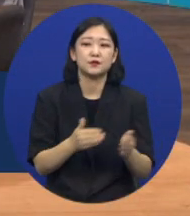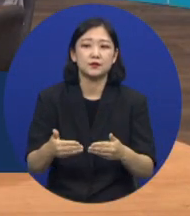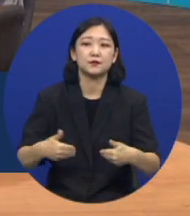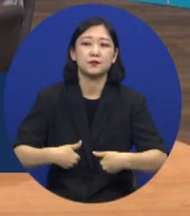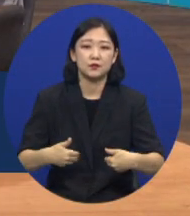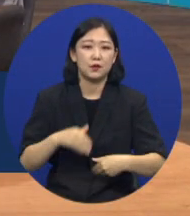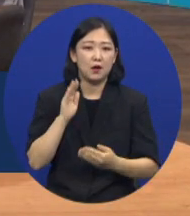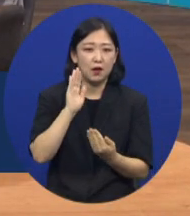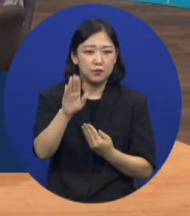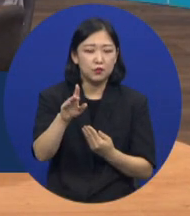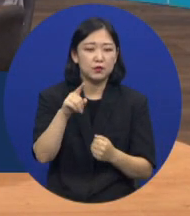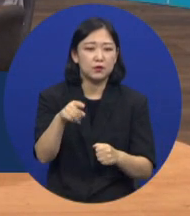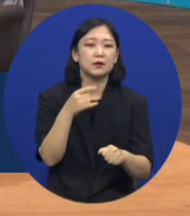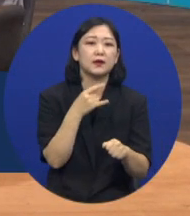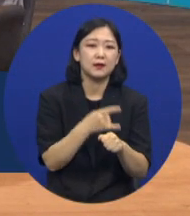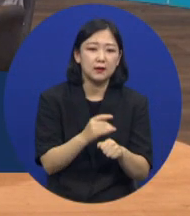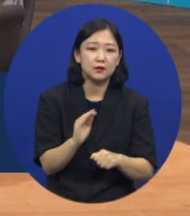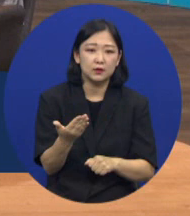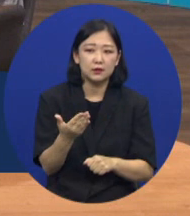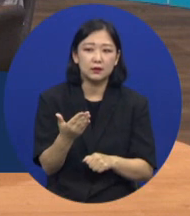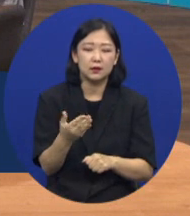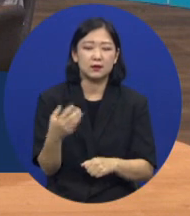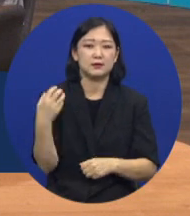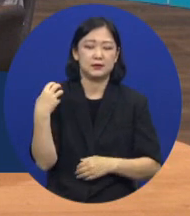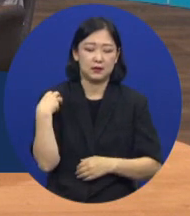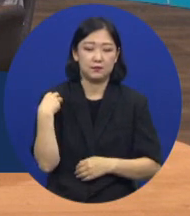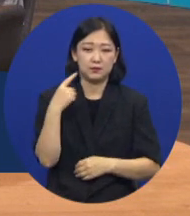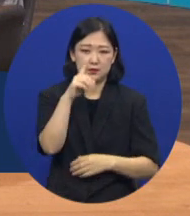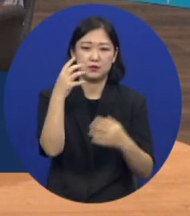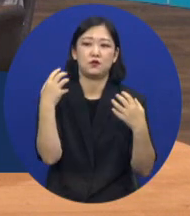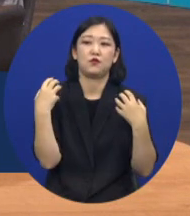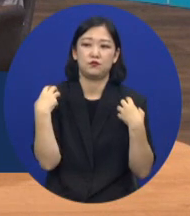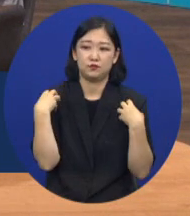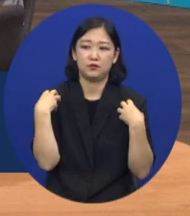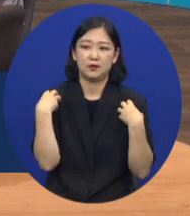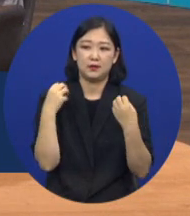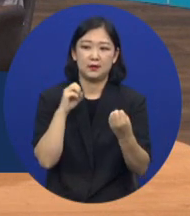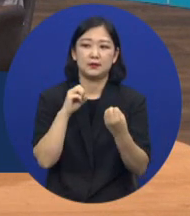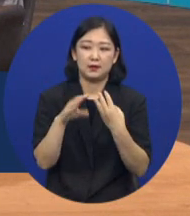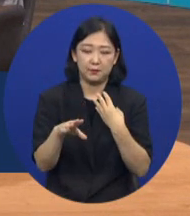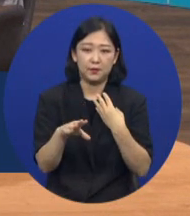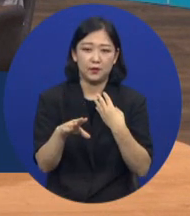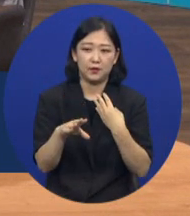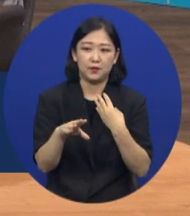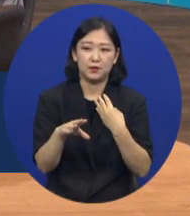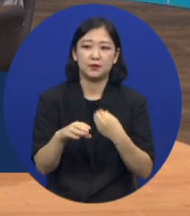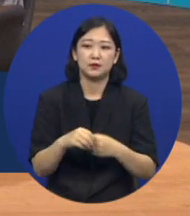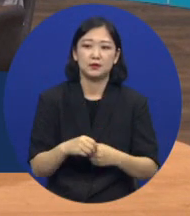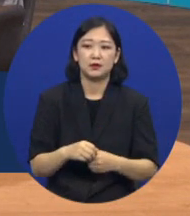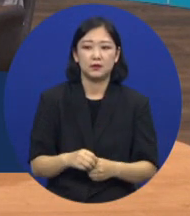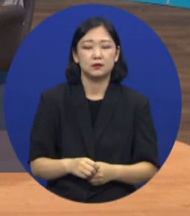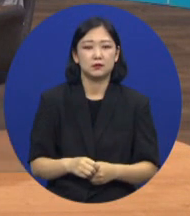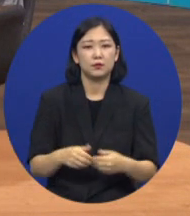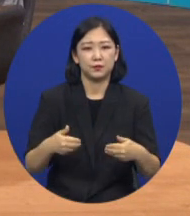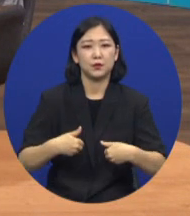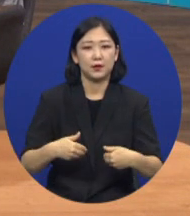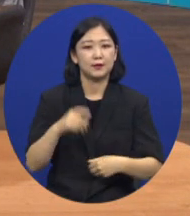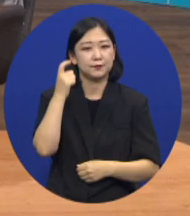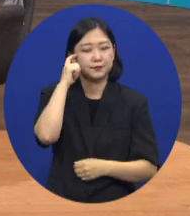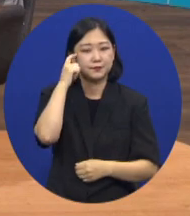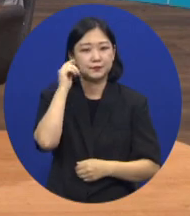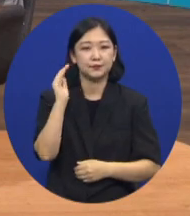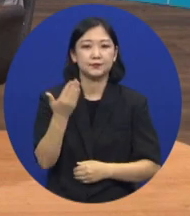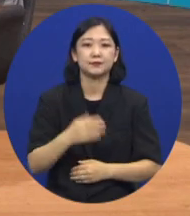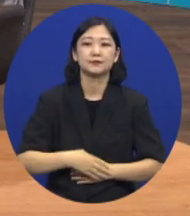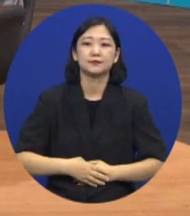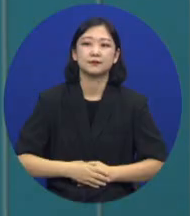앞으로 이렇게 하겠다 라고 하는 책임이 있는 정부측의 정부 여당의 소위 답변이 있는 수준까지는 끌어 올려야